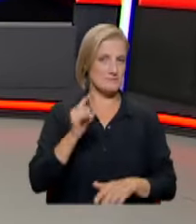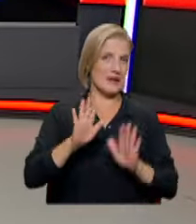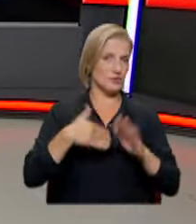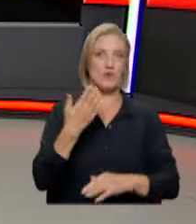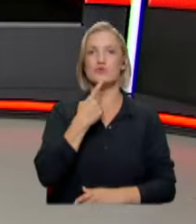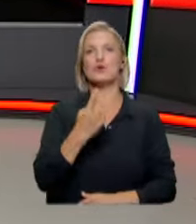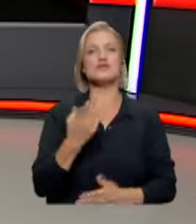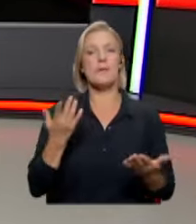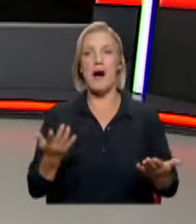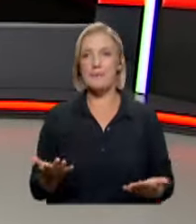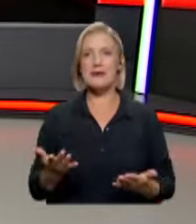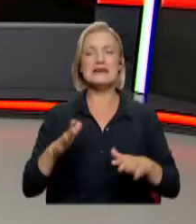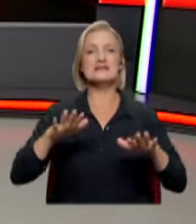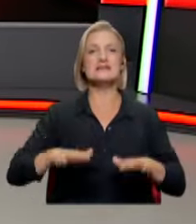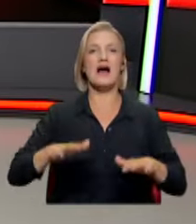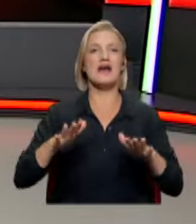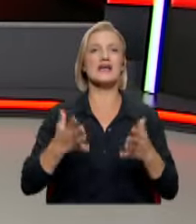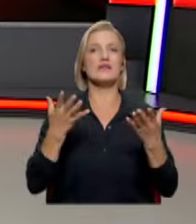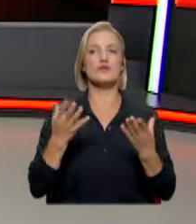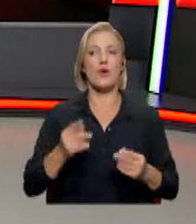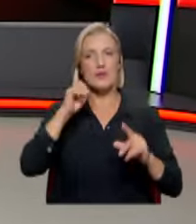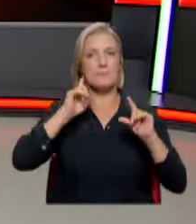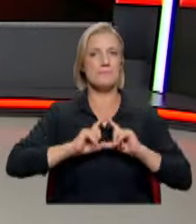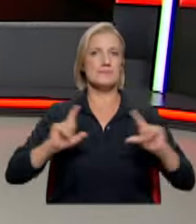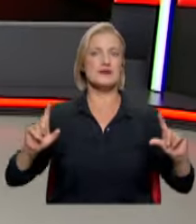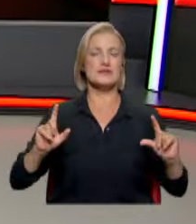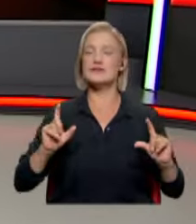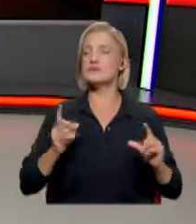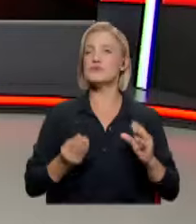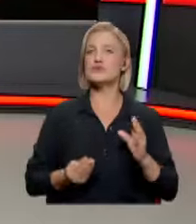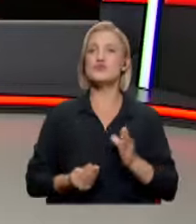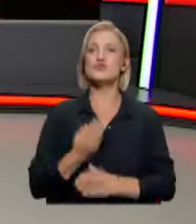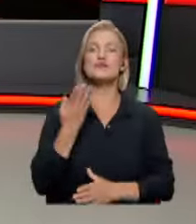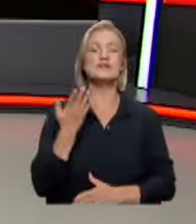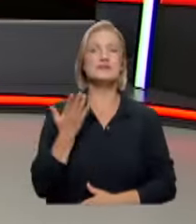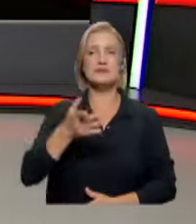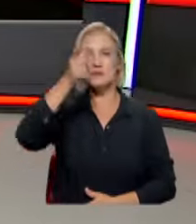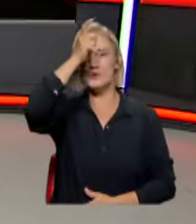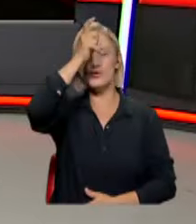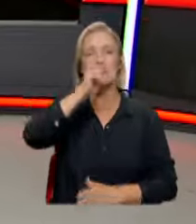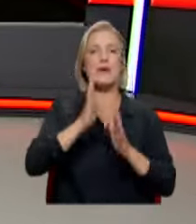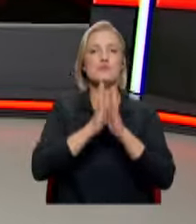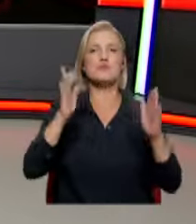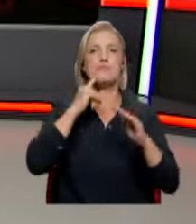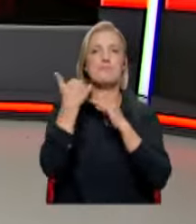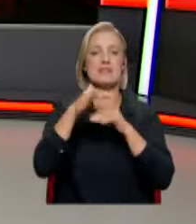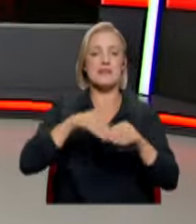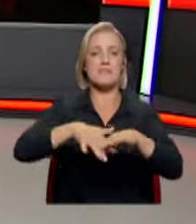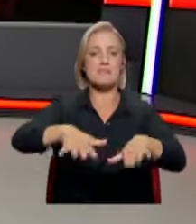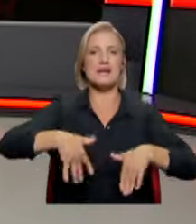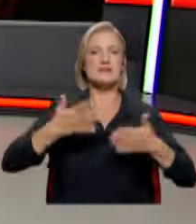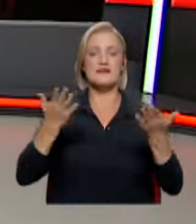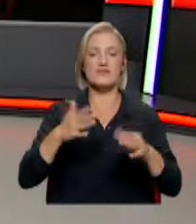Birazdan söyleyeceğim onu ama sakin ol tabelamızın çıkış noktasına gidelim. Türkiye Büyük Millet Meclisi'ne.